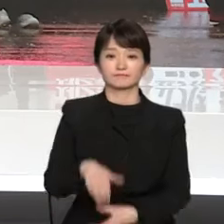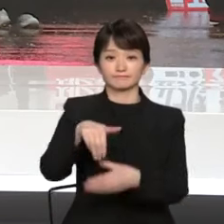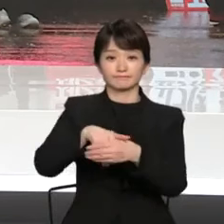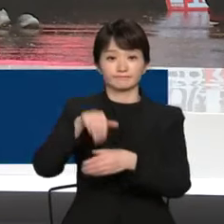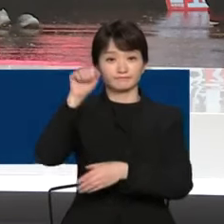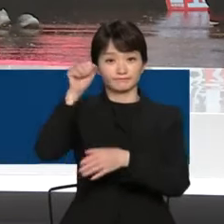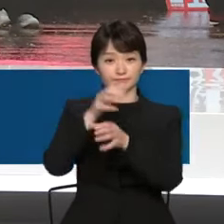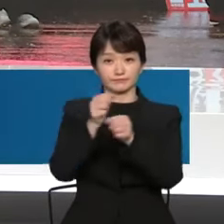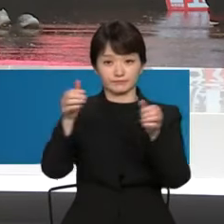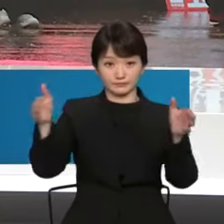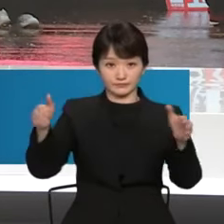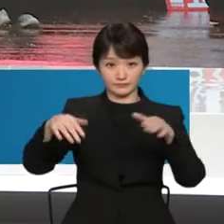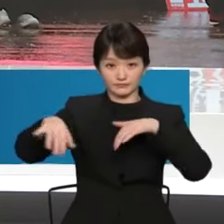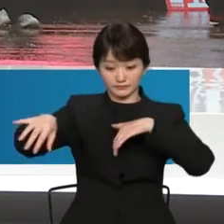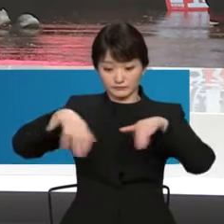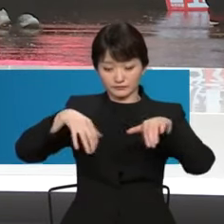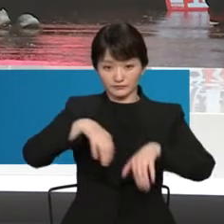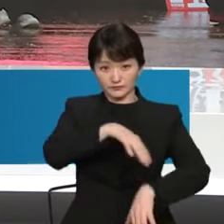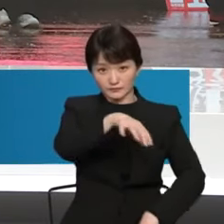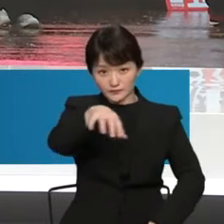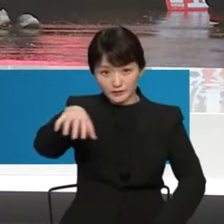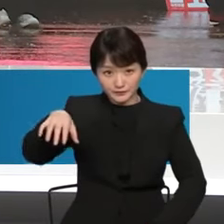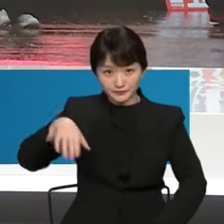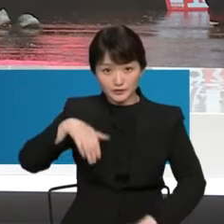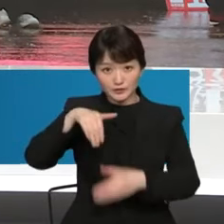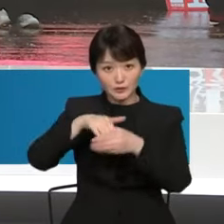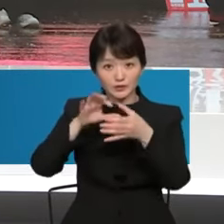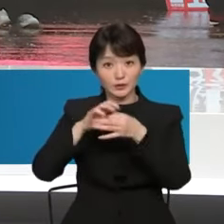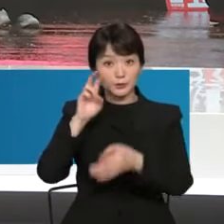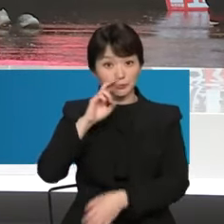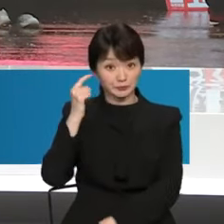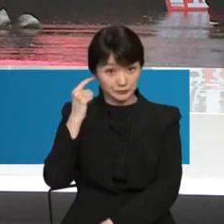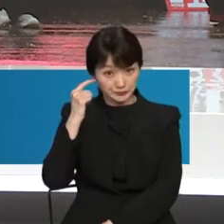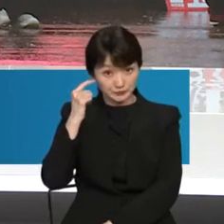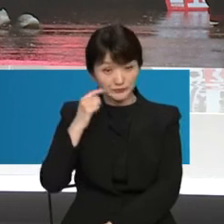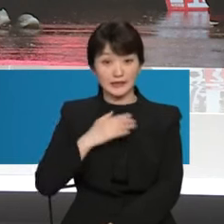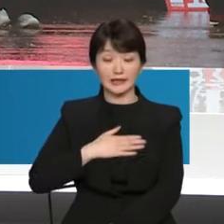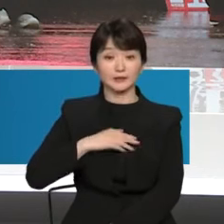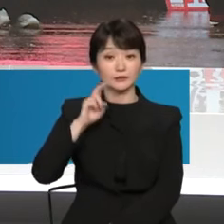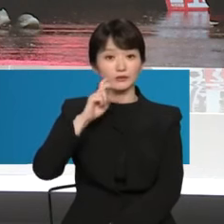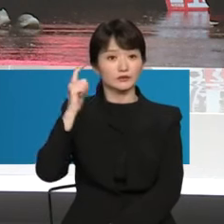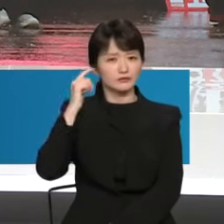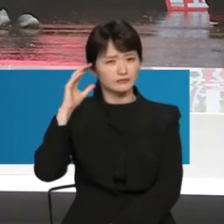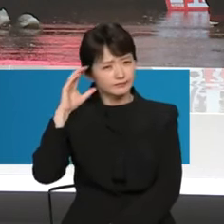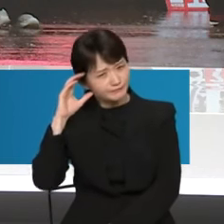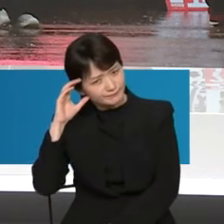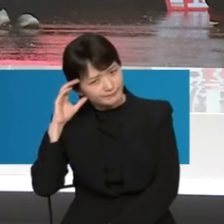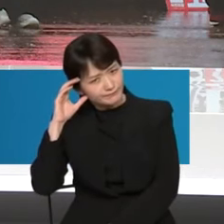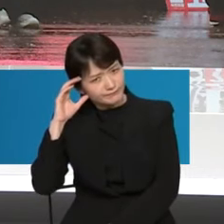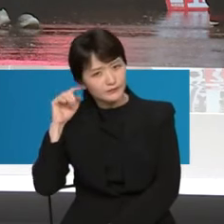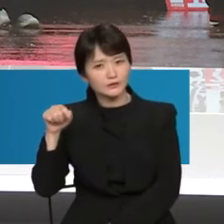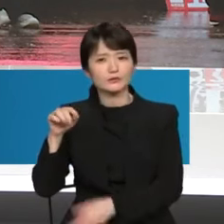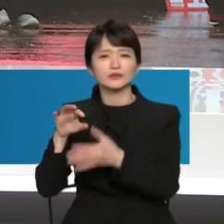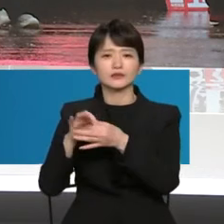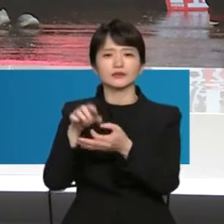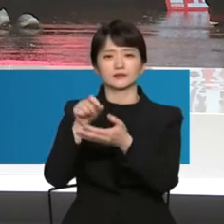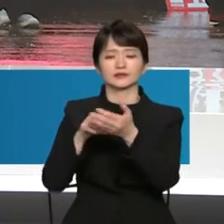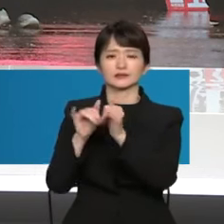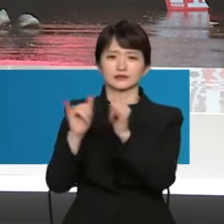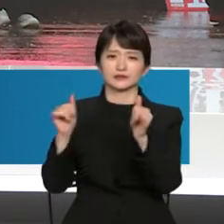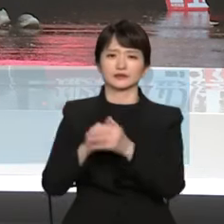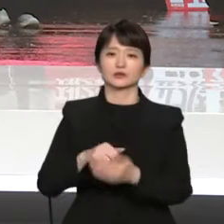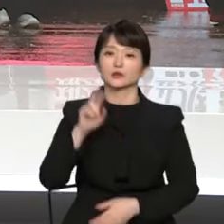선거운동 기간 동안 거리에서 선거 로고송 많이 들리죠. 아는 노래가 나오면 귀를 기울이게 될 텐데 백브리핑 최종혁